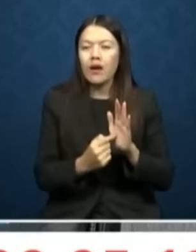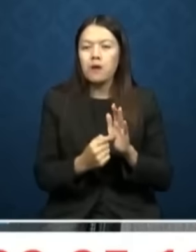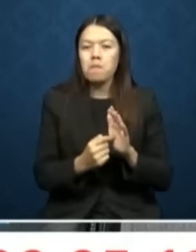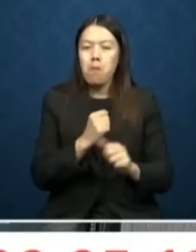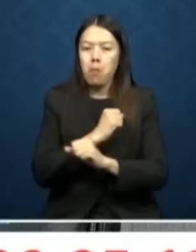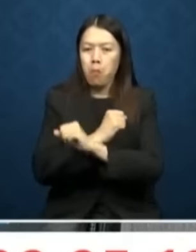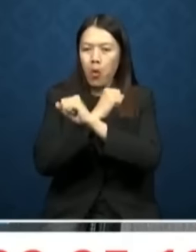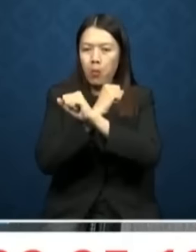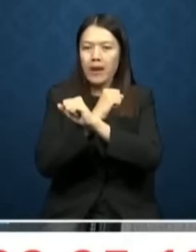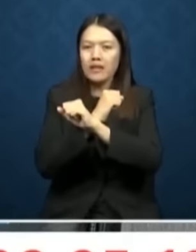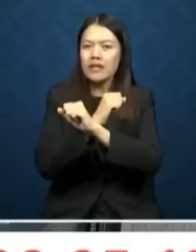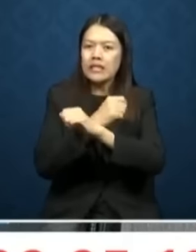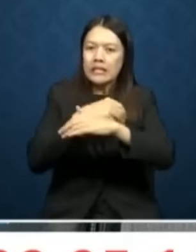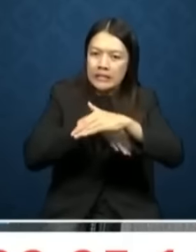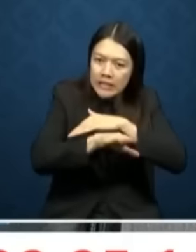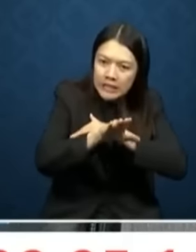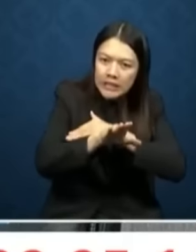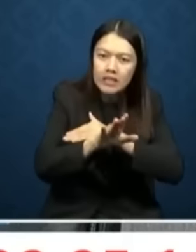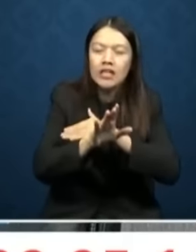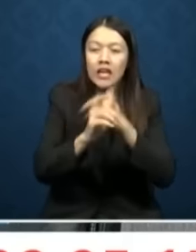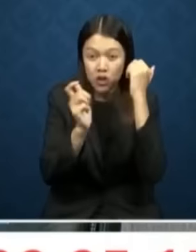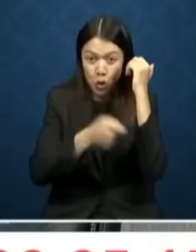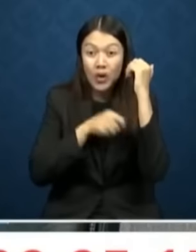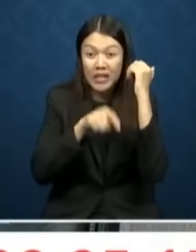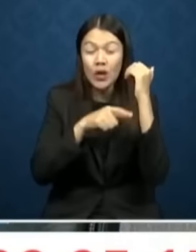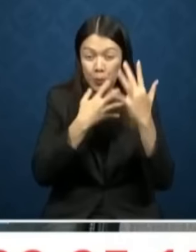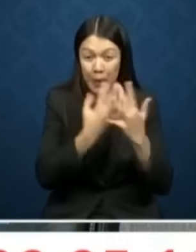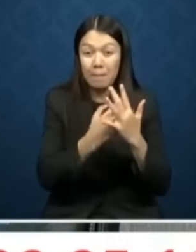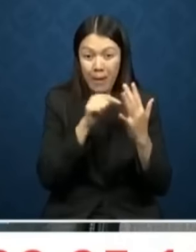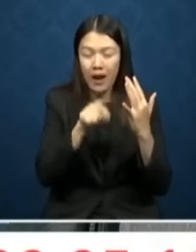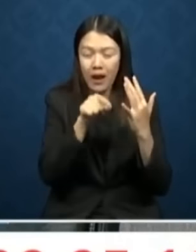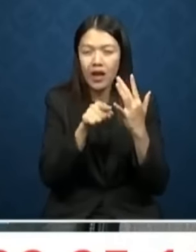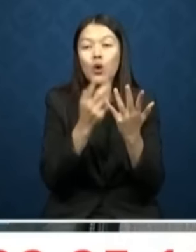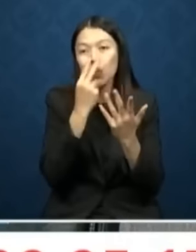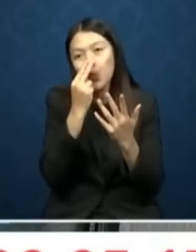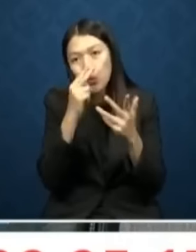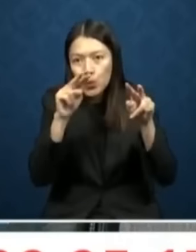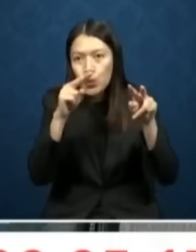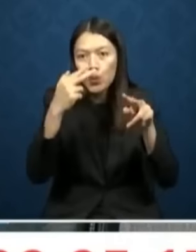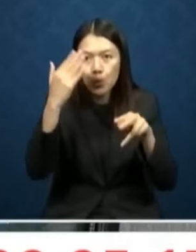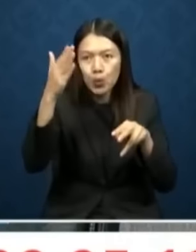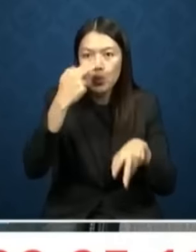องกันนักโทษหลบหนีก็เป็นไปได้นะครับขอให้ดูการปฏิบัติของเจ้าหน้าที่ต่อไปดีกว่านะครับ